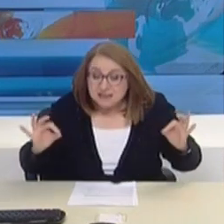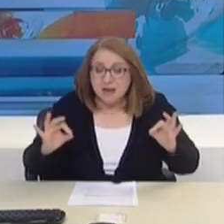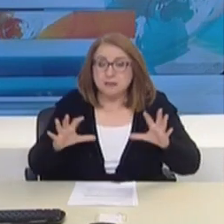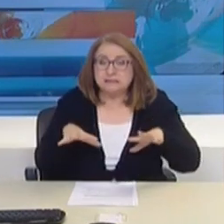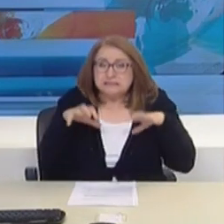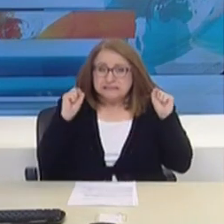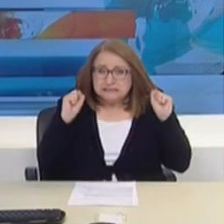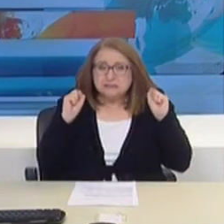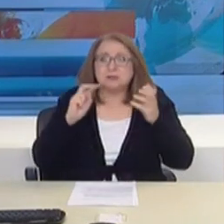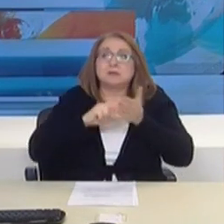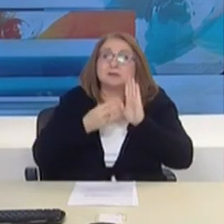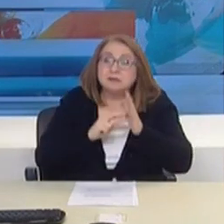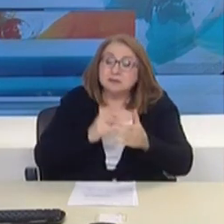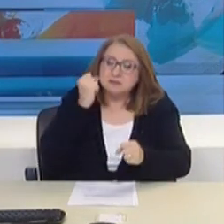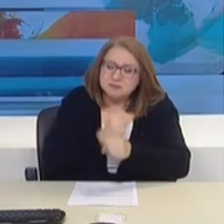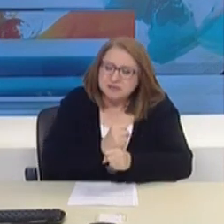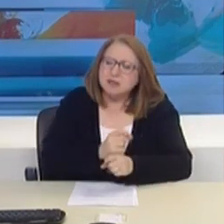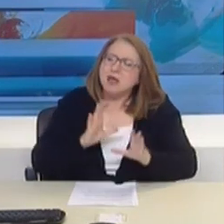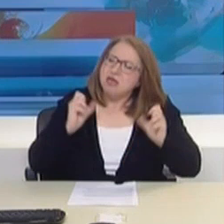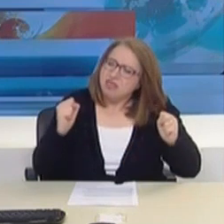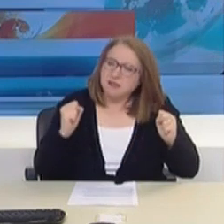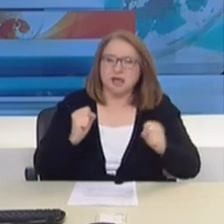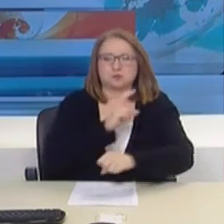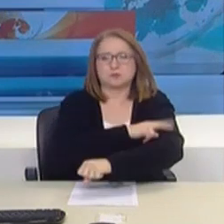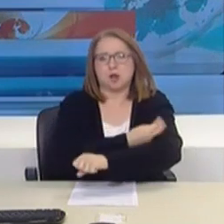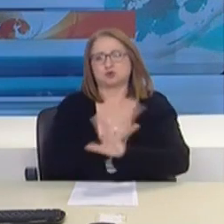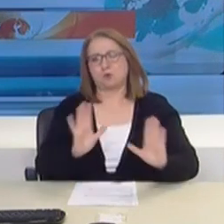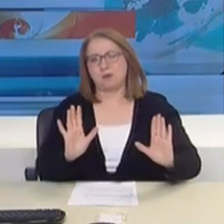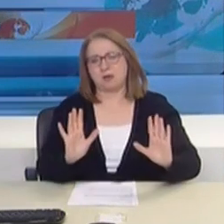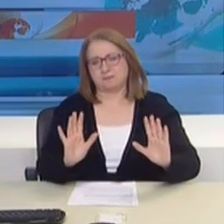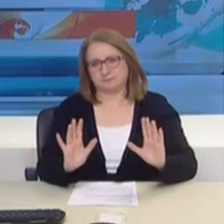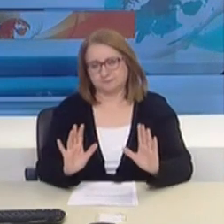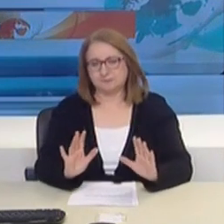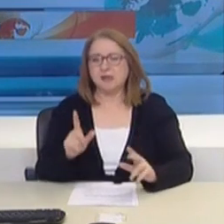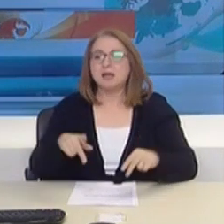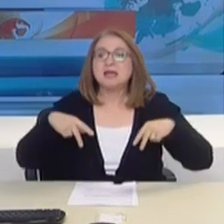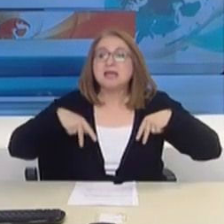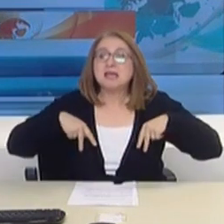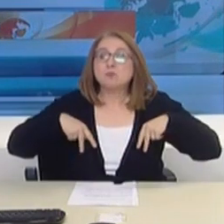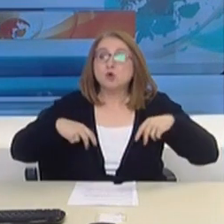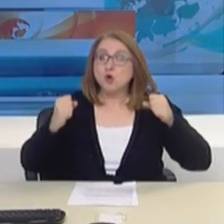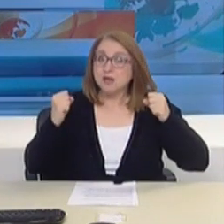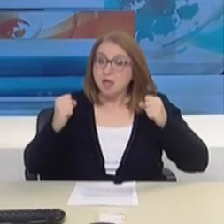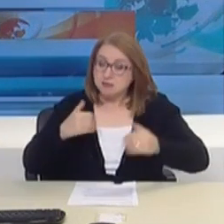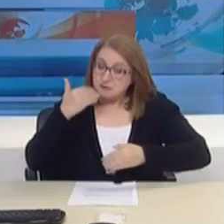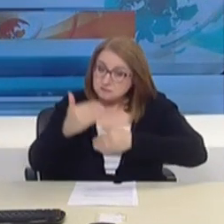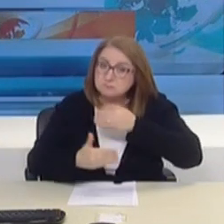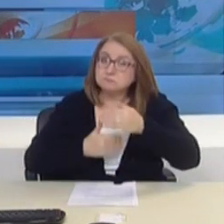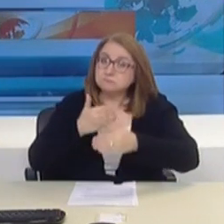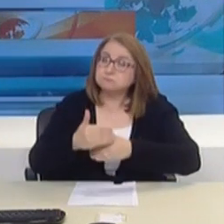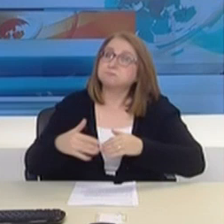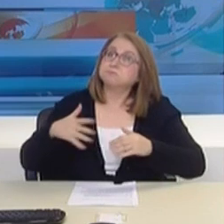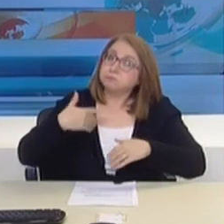τον οποίο συμπεριφερόμαστε να συνεχίσει να αντέχει. Το Υπουργείο Υγείας έχει ήδη προχωρήσει και